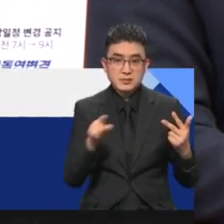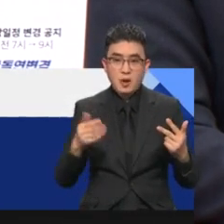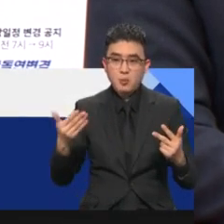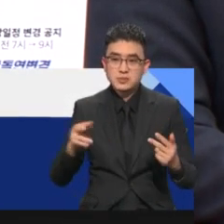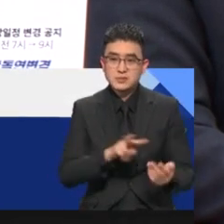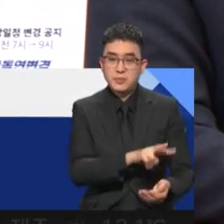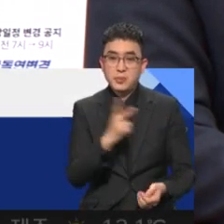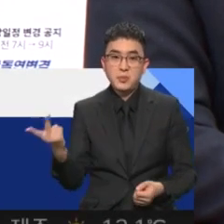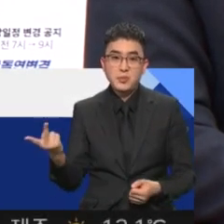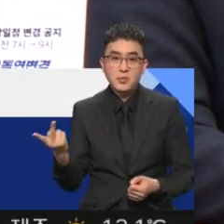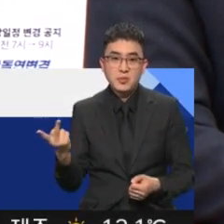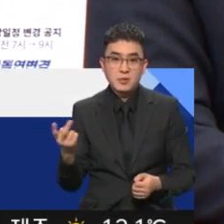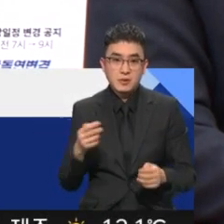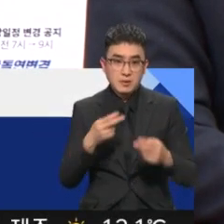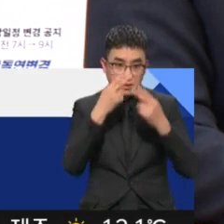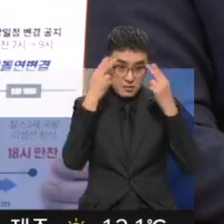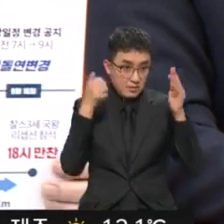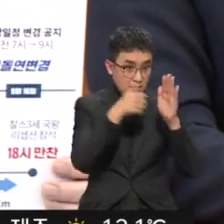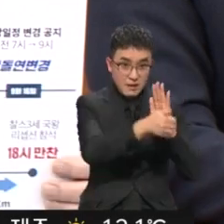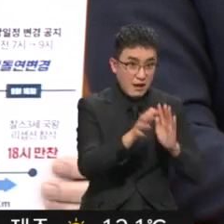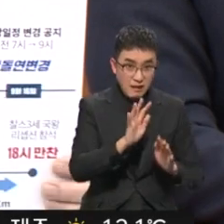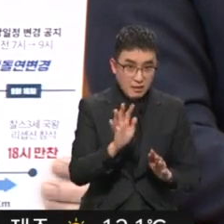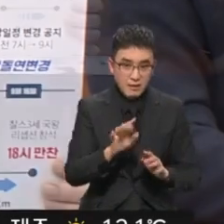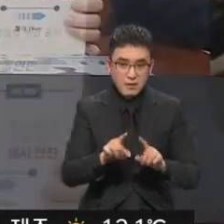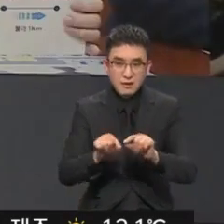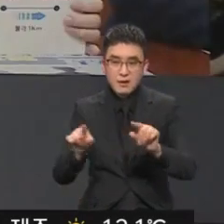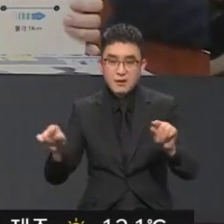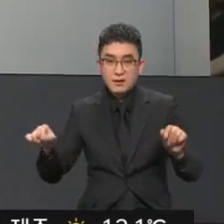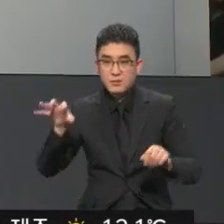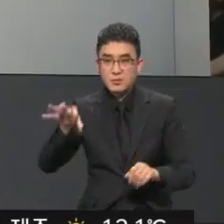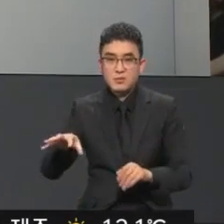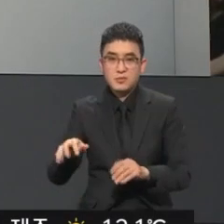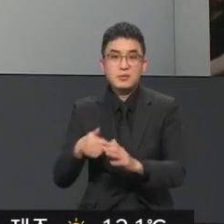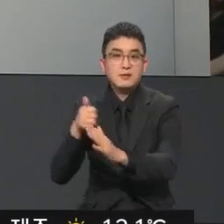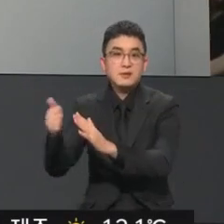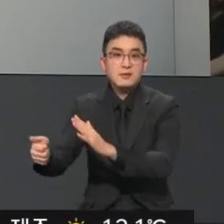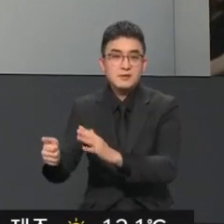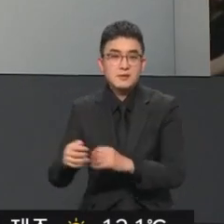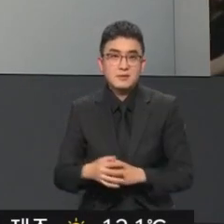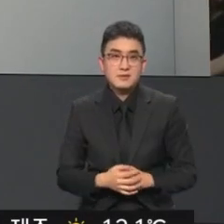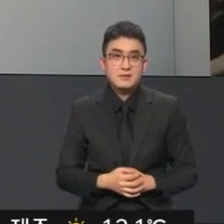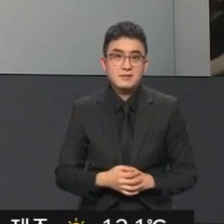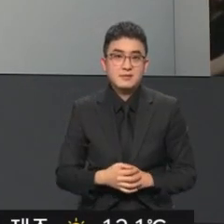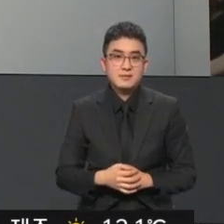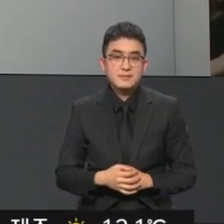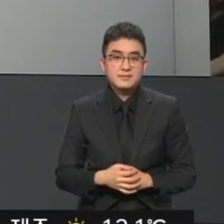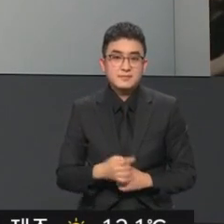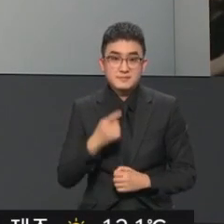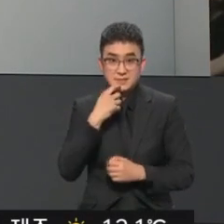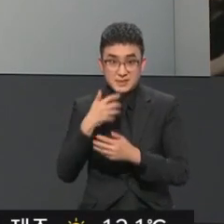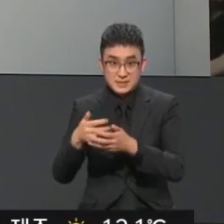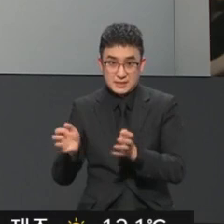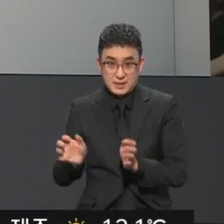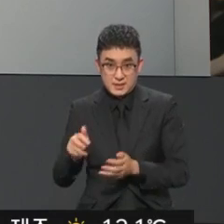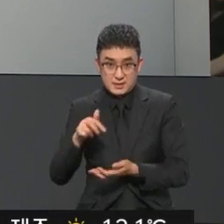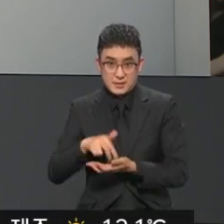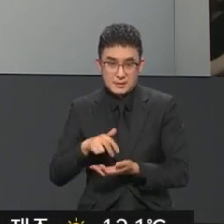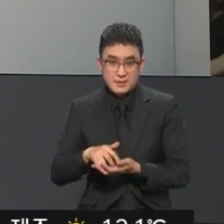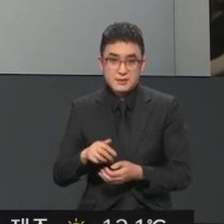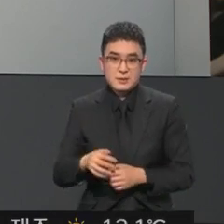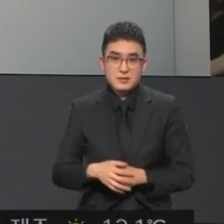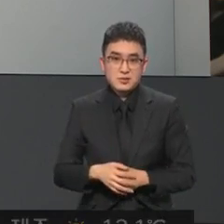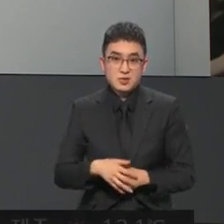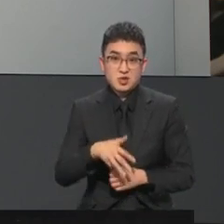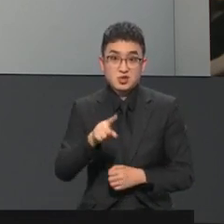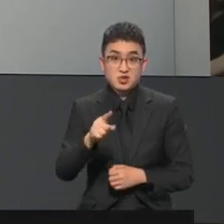곧바로 만찬으로 가게 됩니다. 네, 이렇게 공세가 점점 강화되고 있는 상황인데요. 민주당은 천공이 공관을